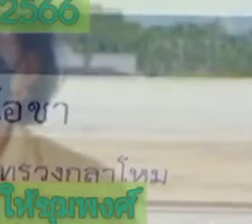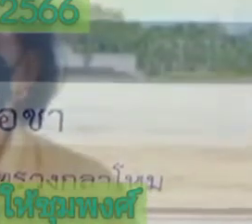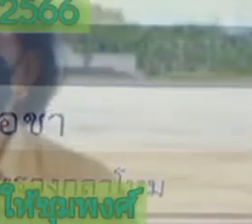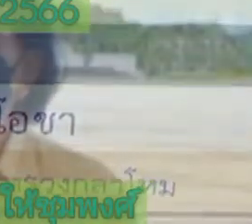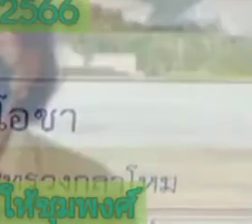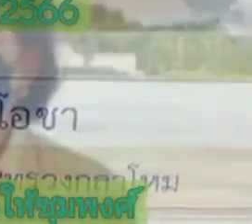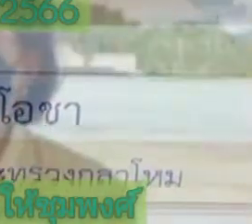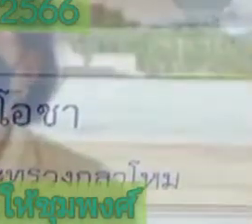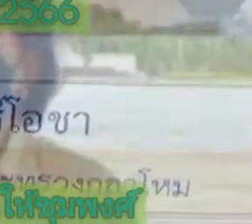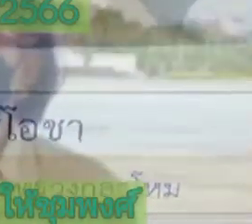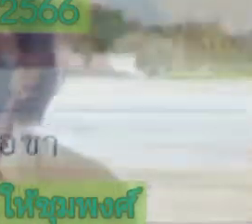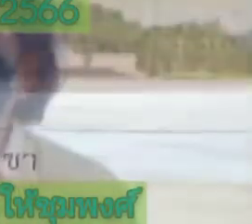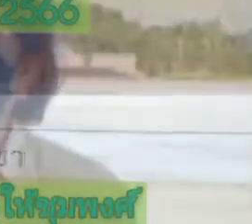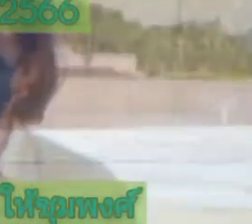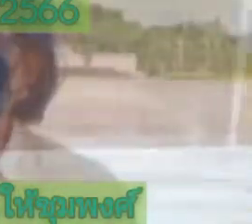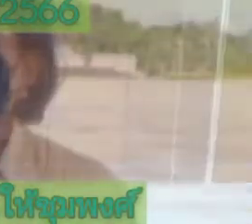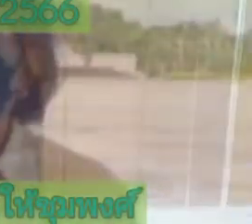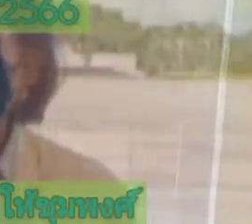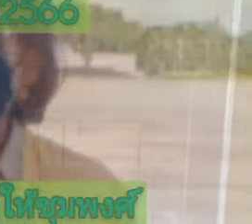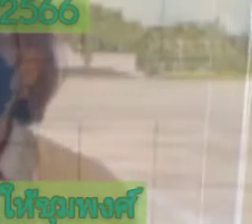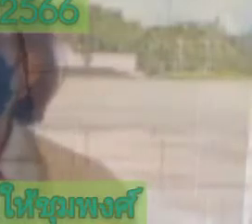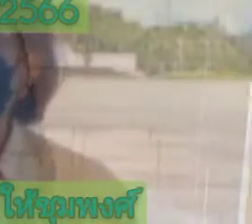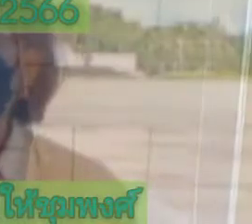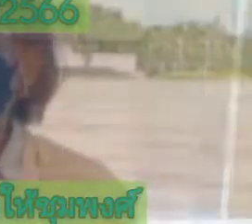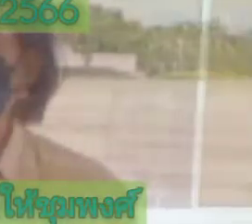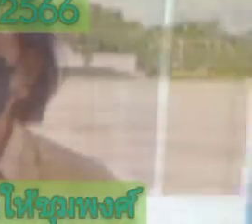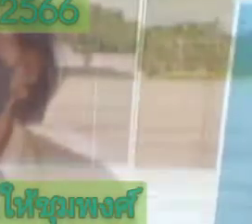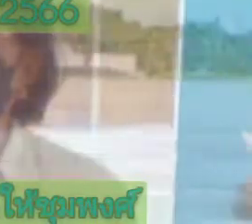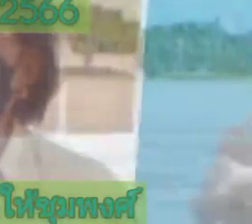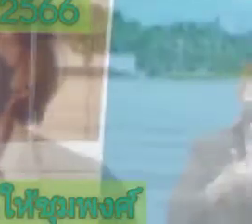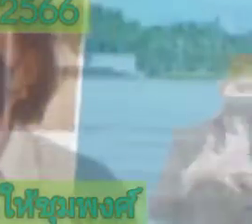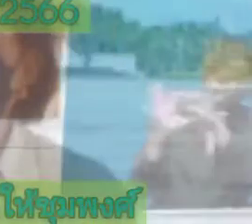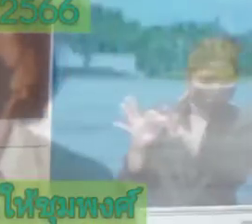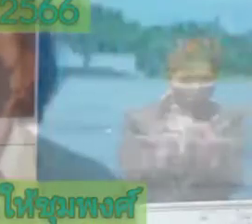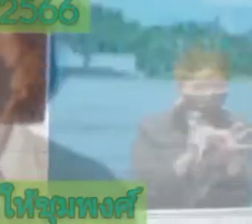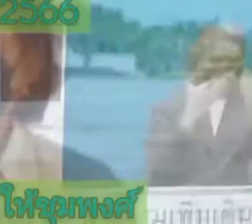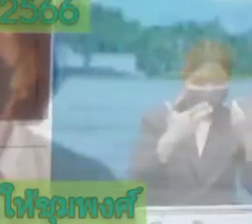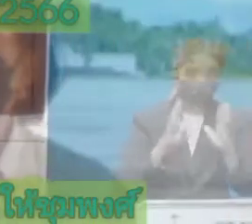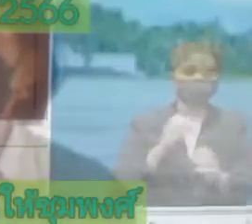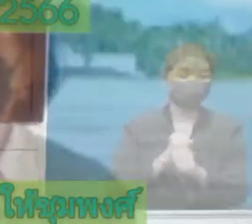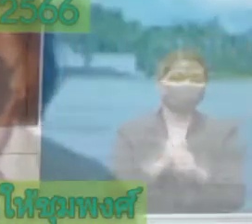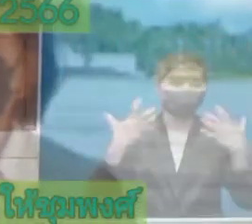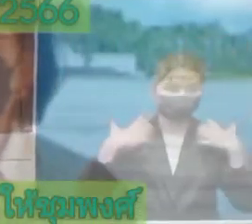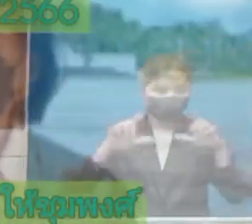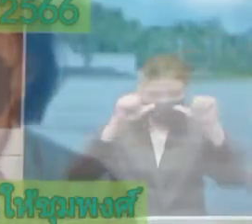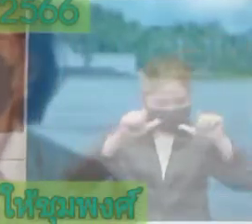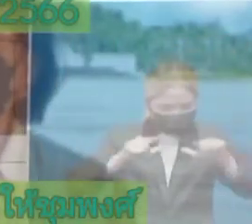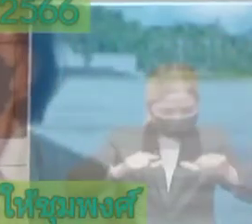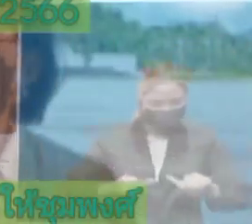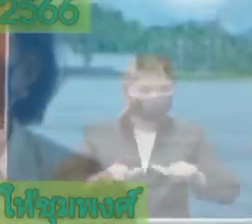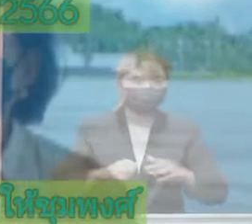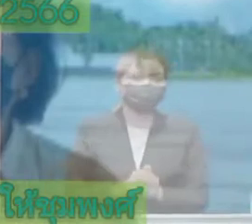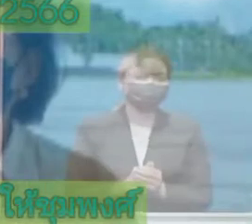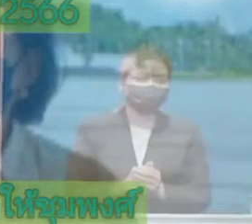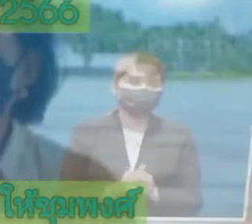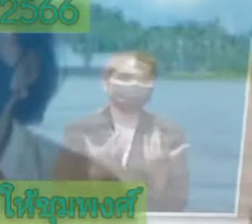กิดขึ้นหรือจะลดค่าการลงไงลงมันก็ต้องใช้เทคโนโลยีเข้ามาใช้เครื่องมือเข้ามาแล้วเราค่อยๆลดการบรรจุค่ากันใหม่ขึ้นไปอีกขึ้นมาจากการเกษียณอายุ